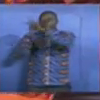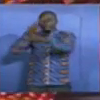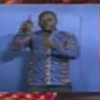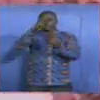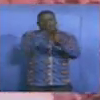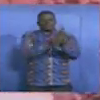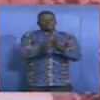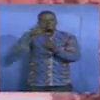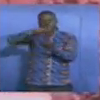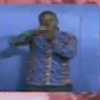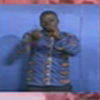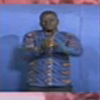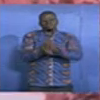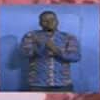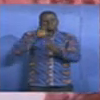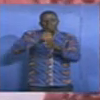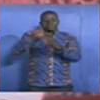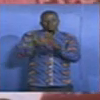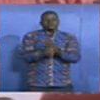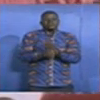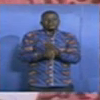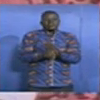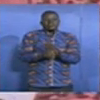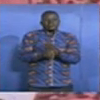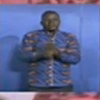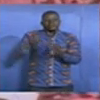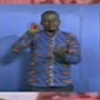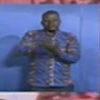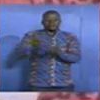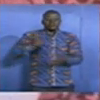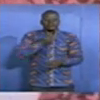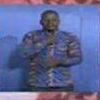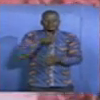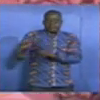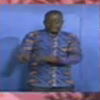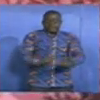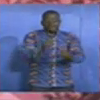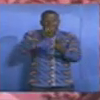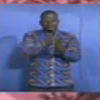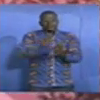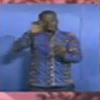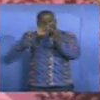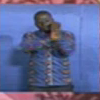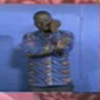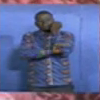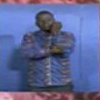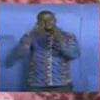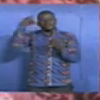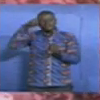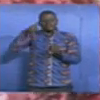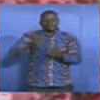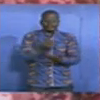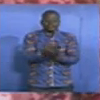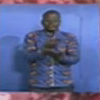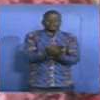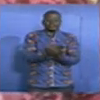changement climatique. L'objectif de la conférence et d'obtenir l'engagement des États et des partenaires techniques et financiers dans